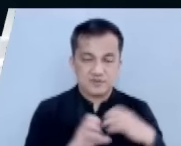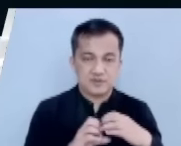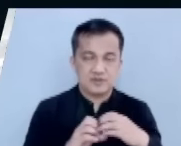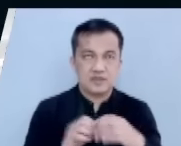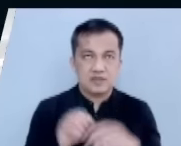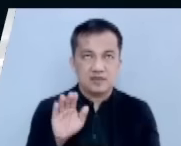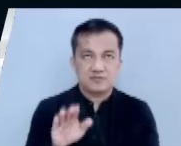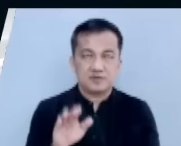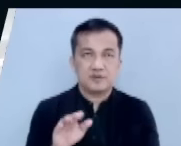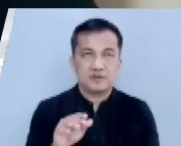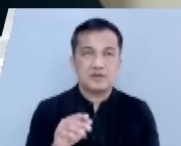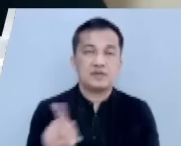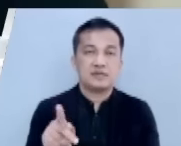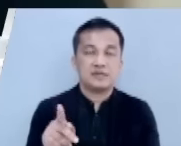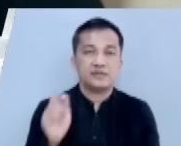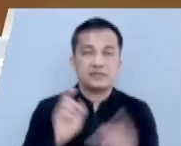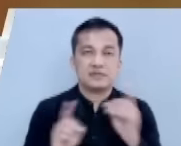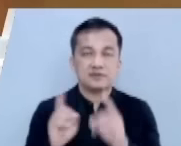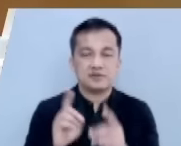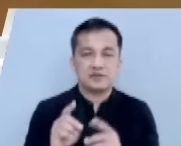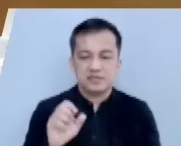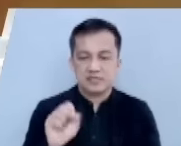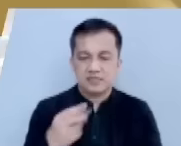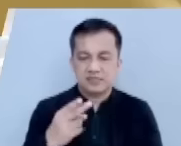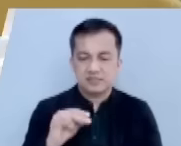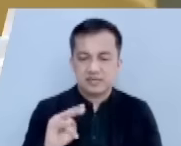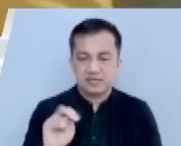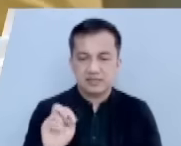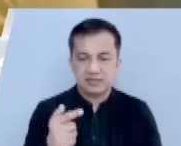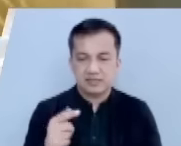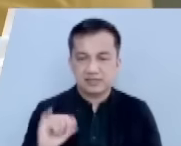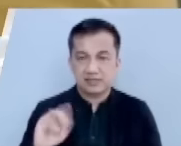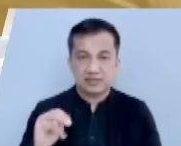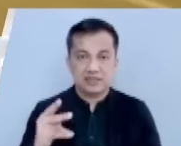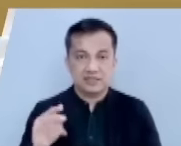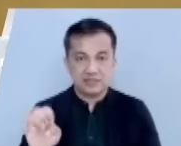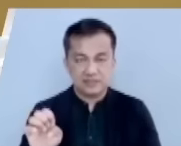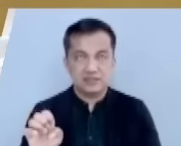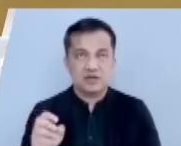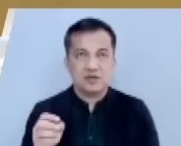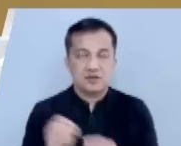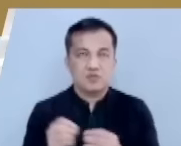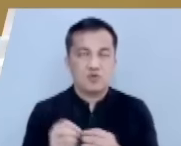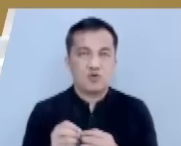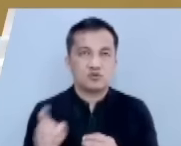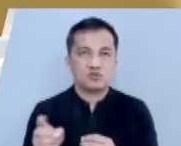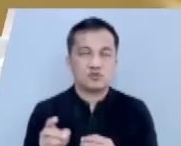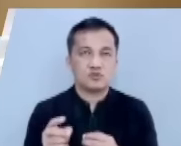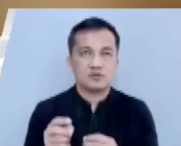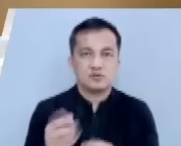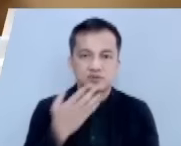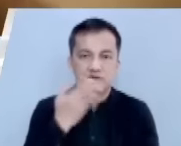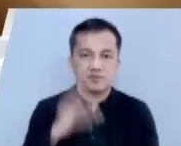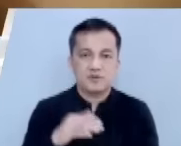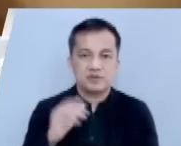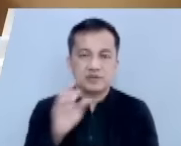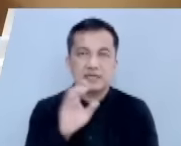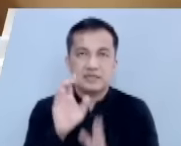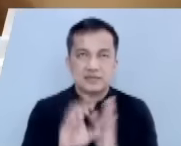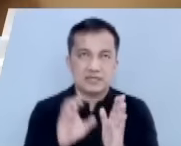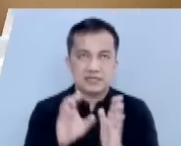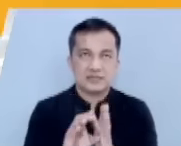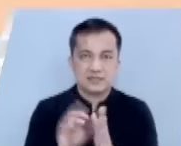na Shining Inheritance. Lalong sumasama na raw ang karakter ni Kailin doon na si